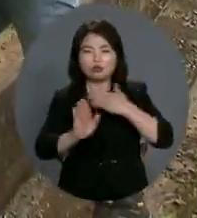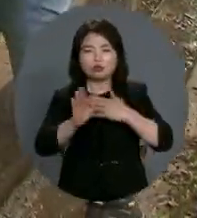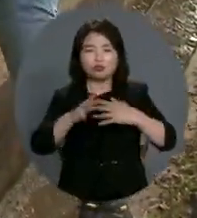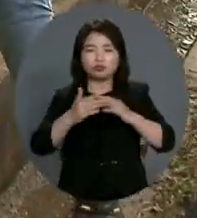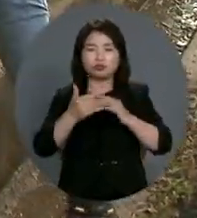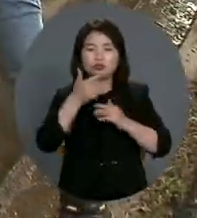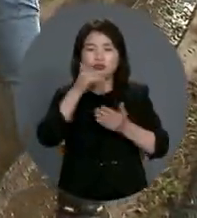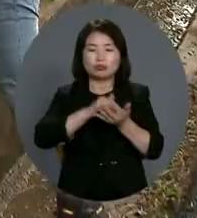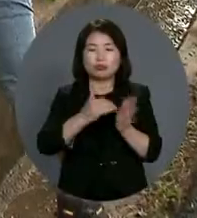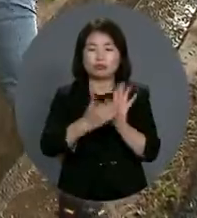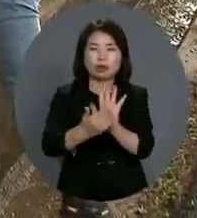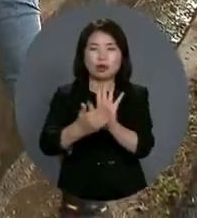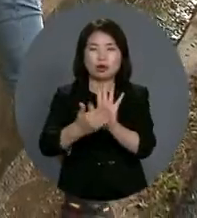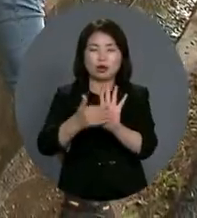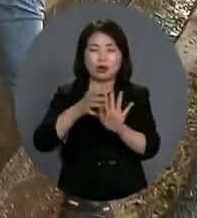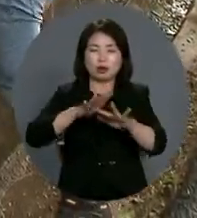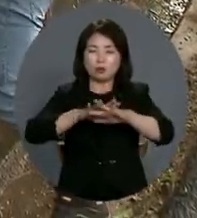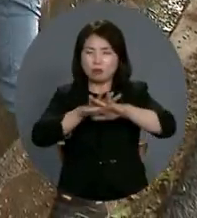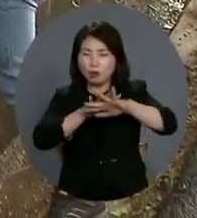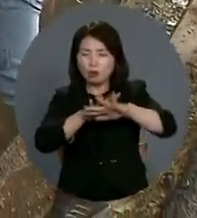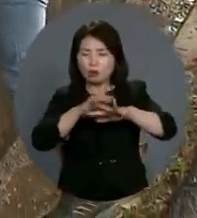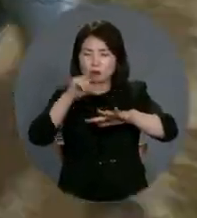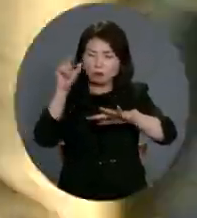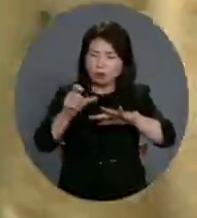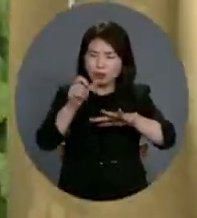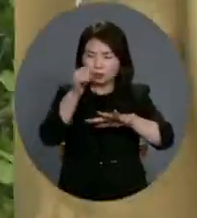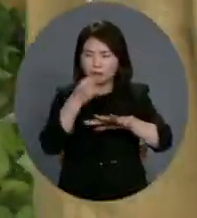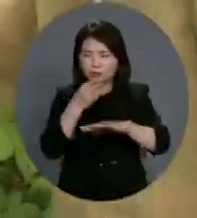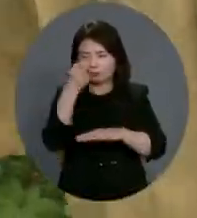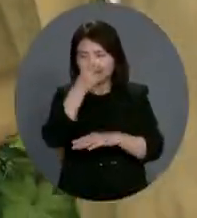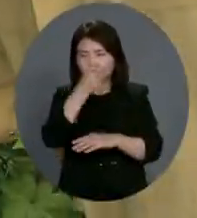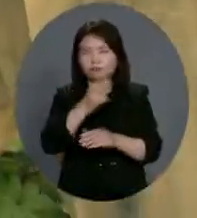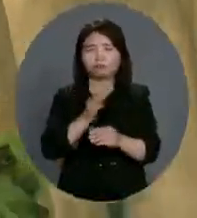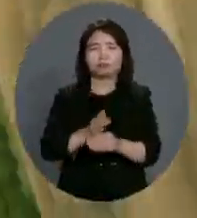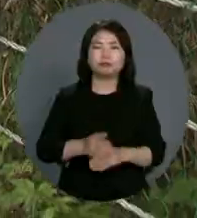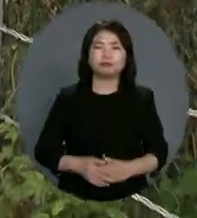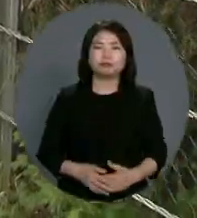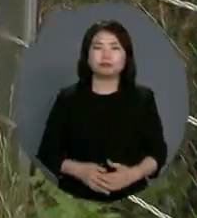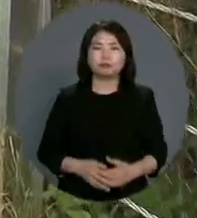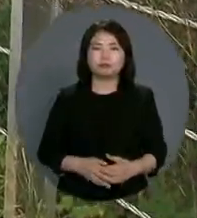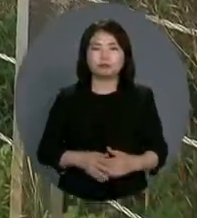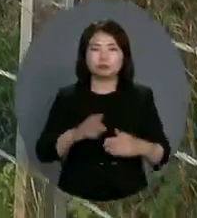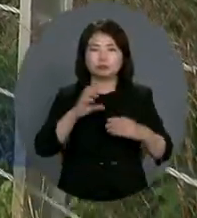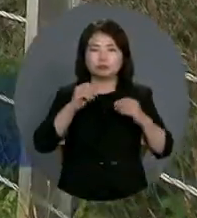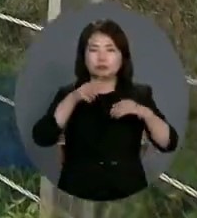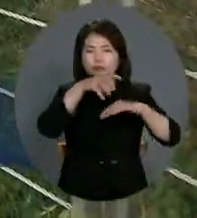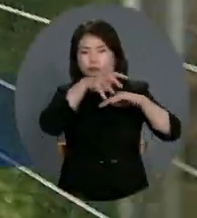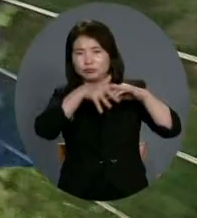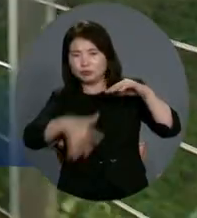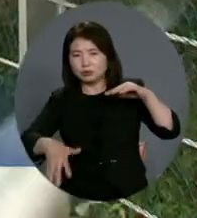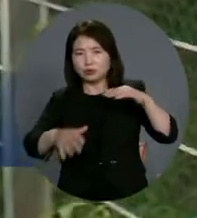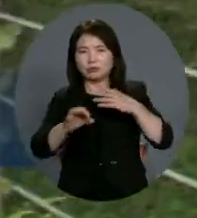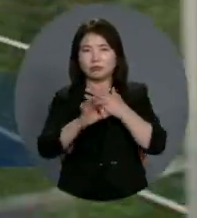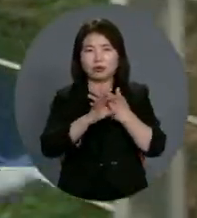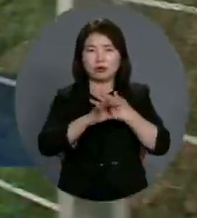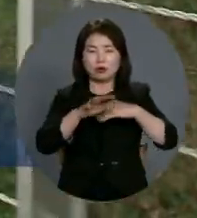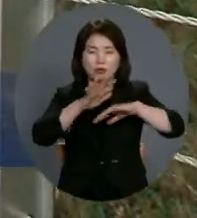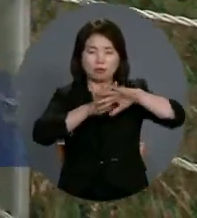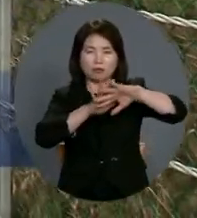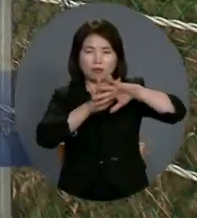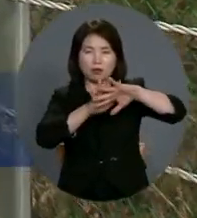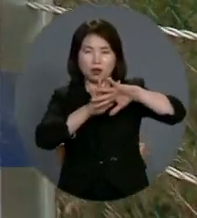낙석 방지망과 방지책은 더 세심히 살펴봅니다. 토사가 내려오고 있는 저희들이 이제 망을